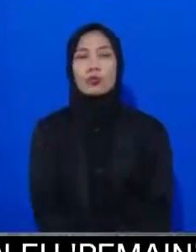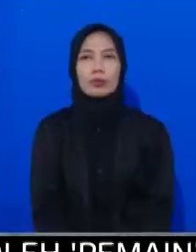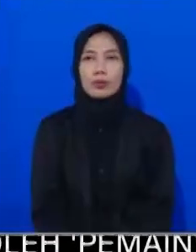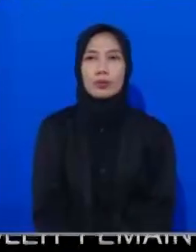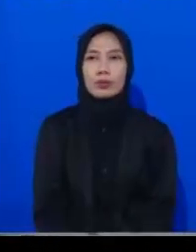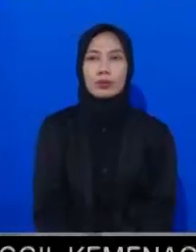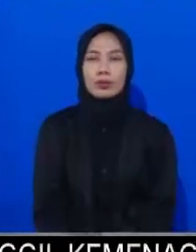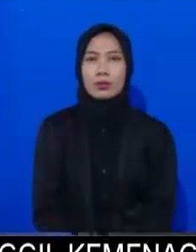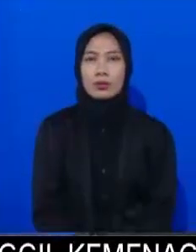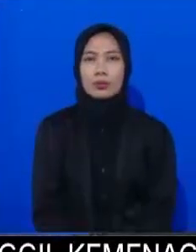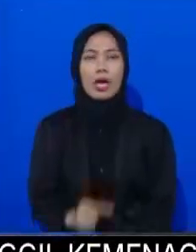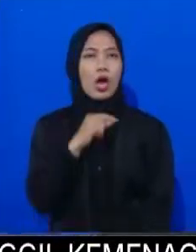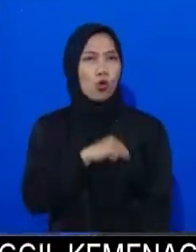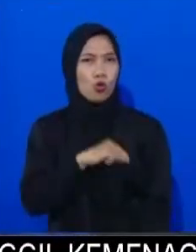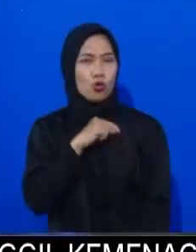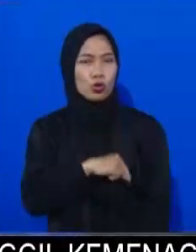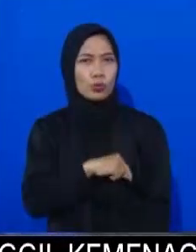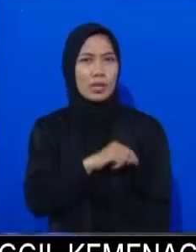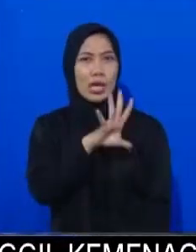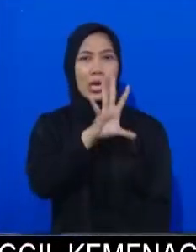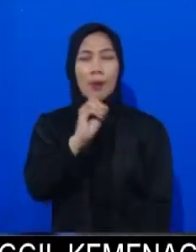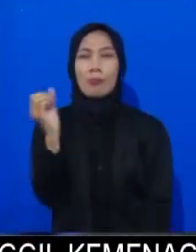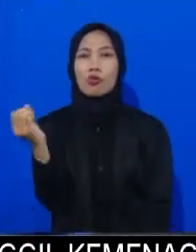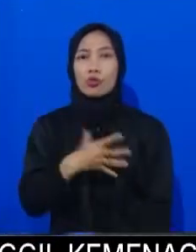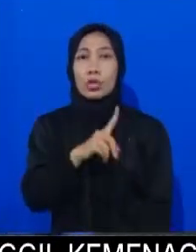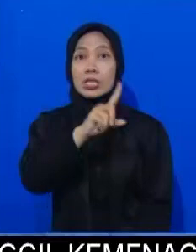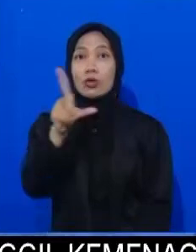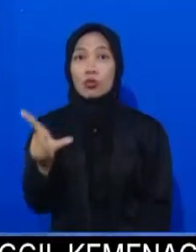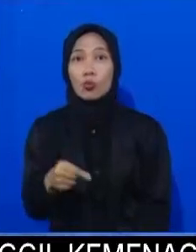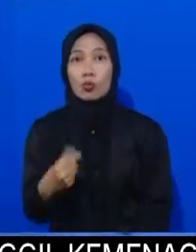Tarmudi mengaku bisa mendapatkan omset hingga 50 juta rupiah per bulan.